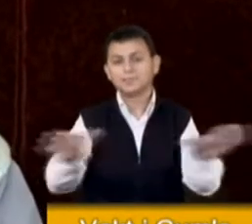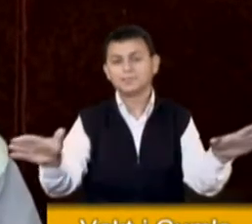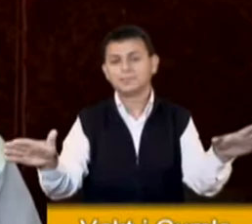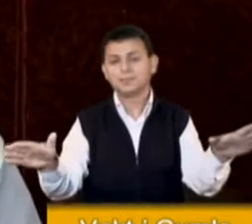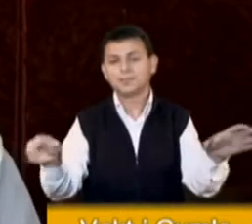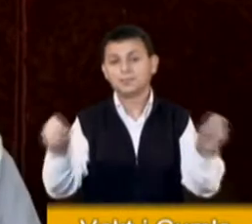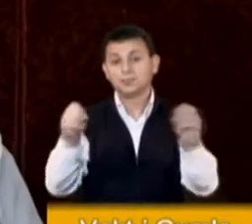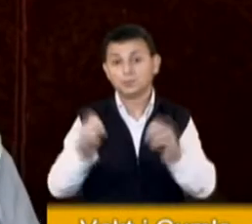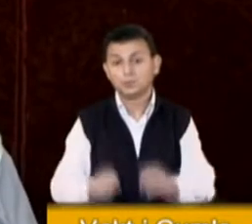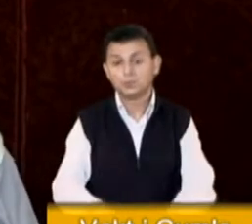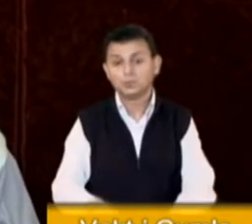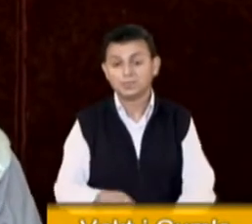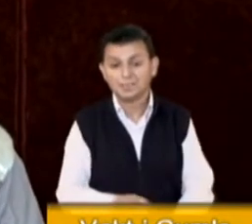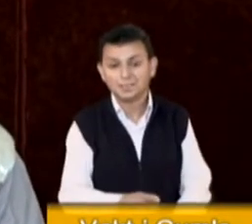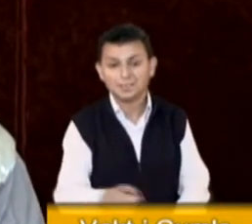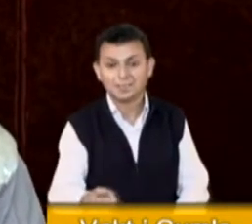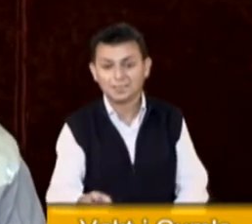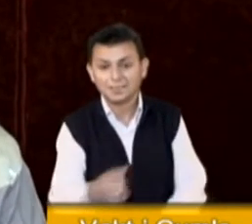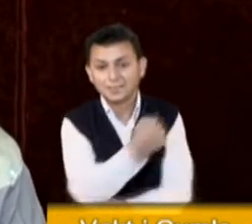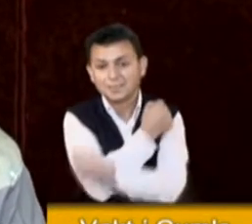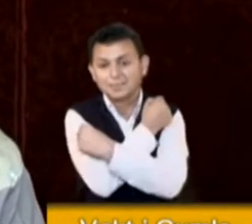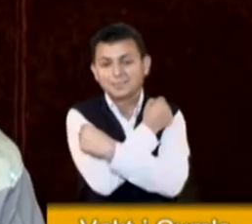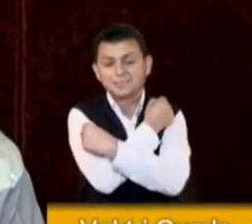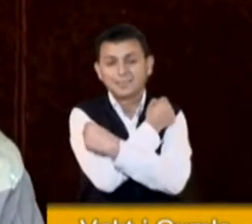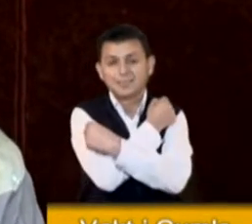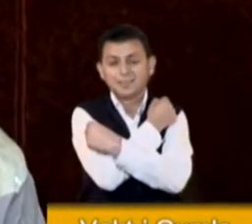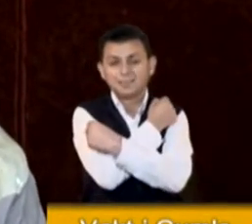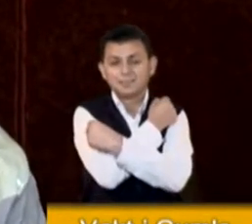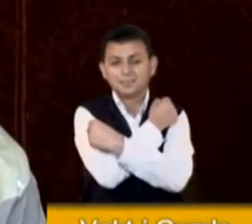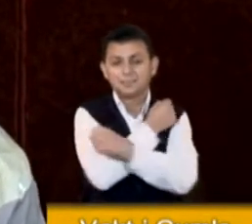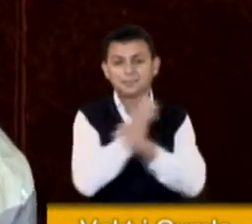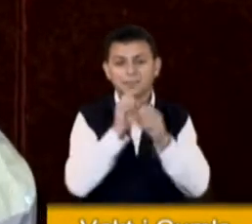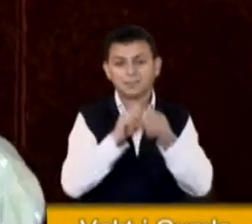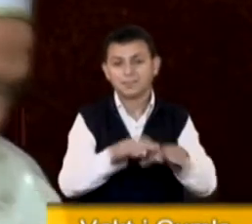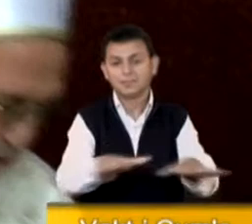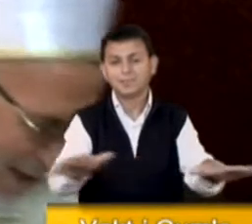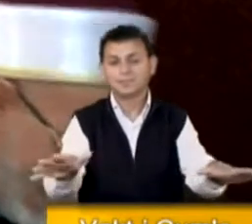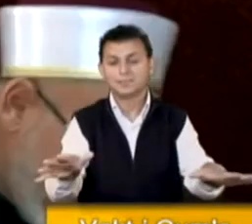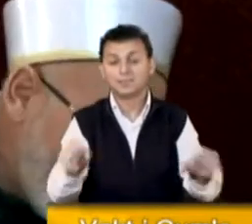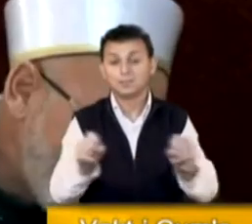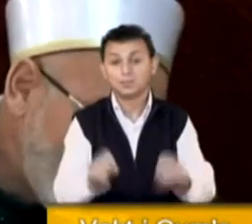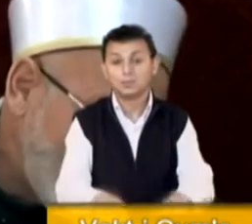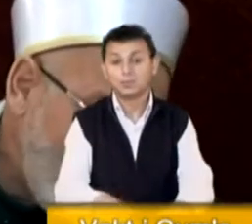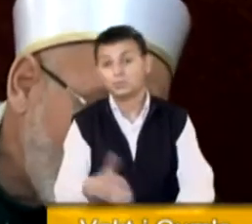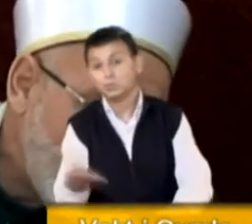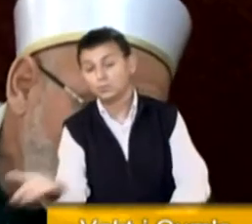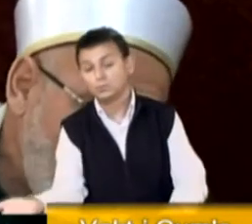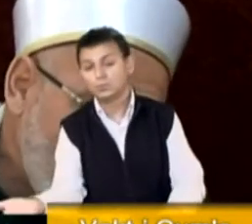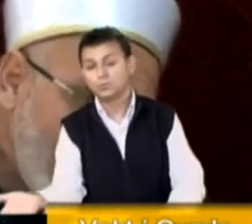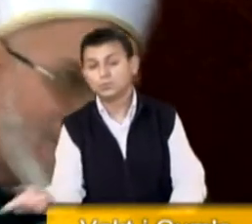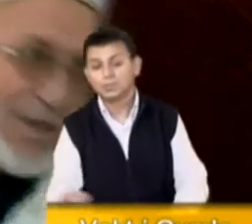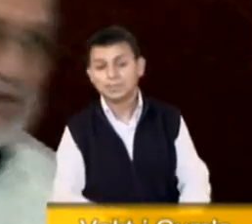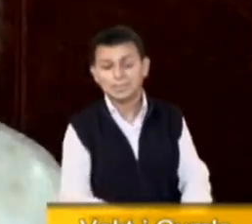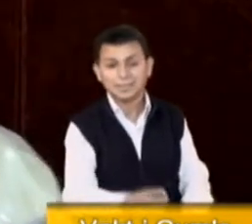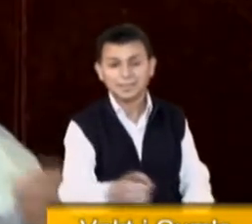sarılır diyor. Denize düşen yılana sarılırsa daha çabuk ölür muhterem müminler, değil mi? Hem denizin suların